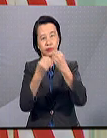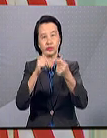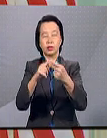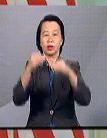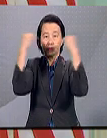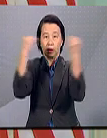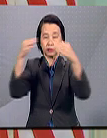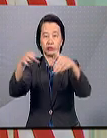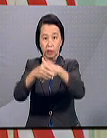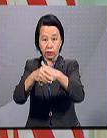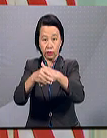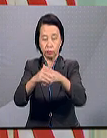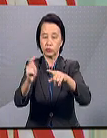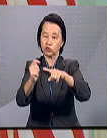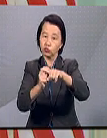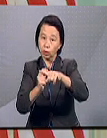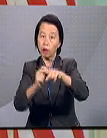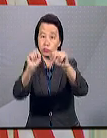majlis perkahwinan dan pertunangan,